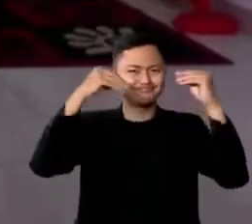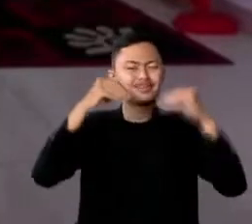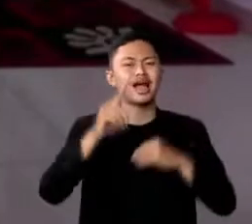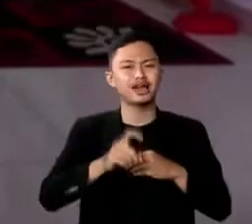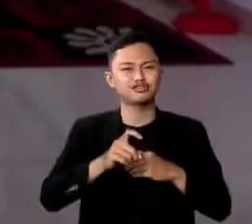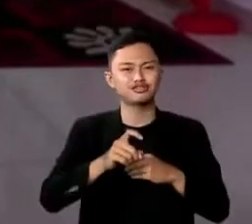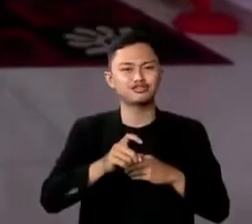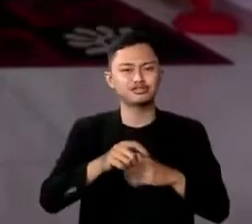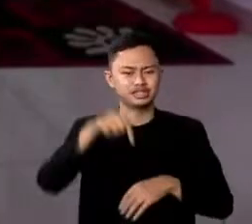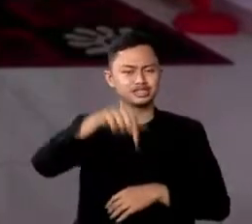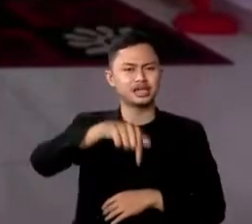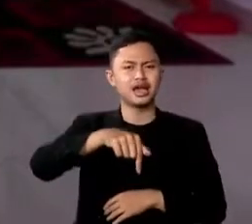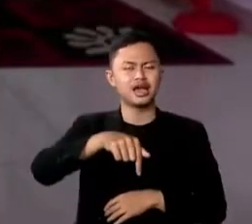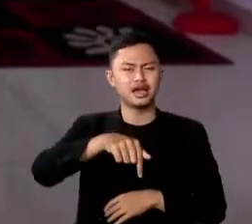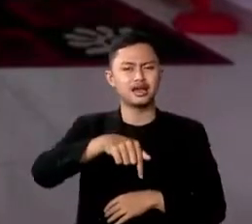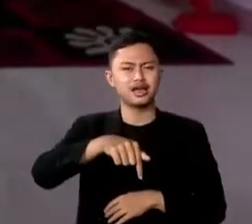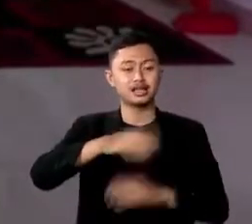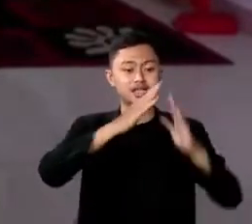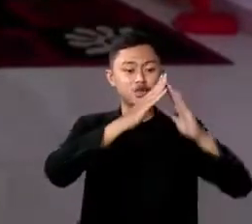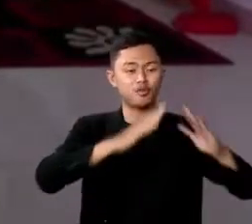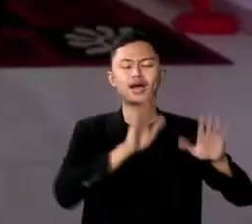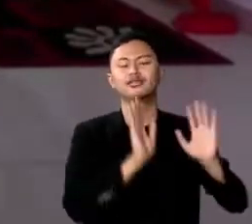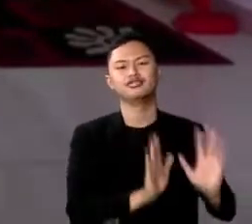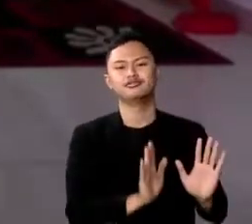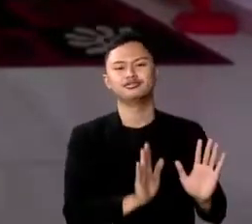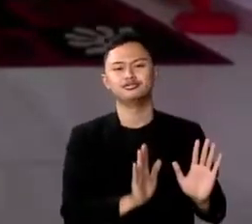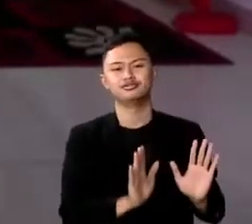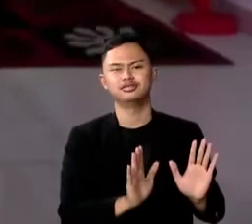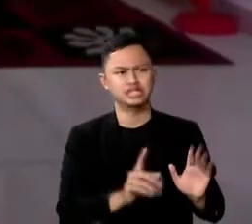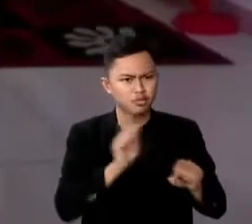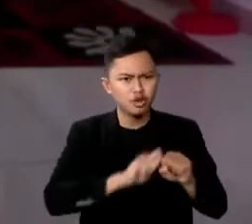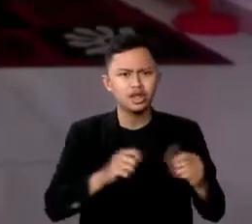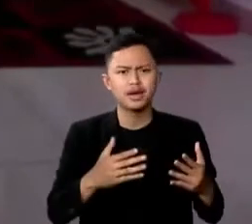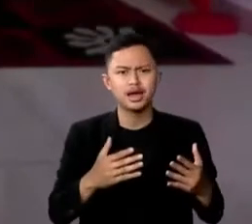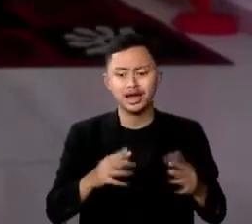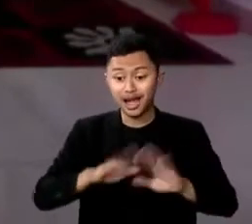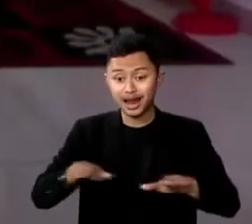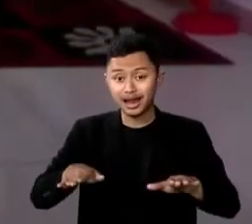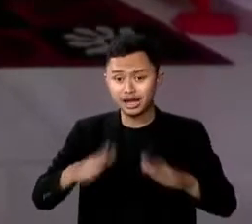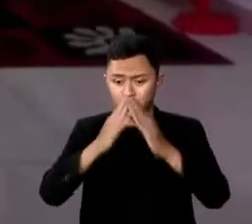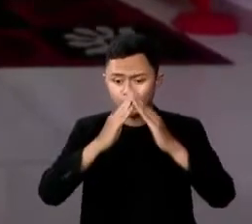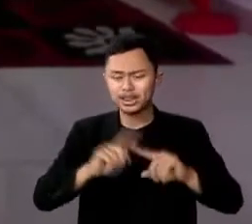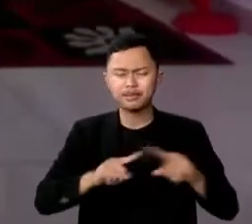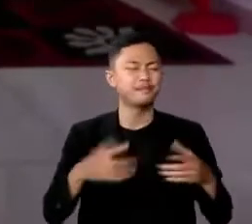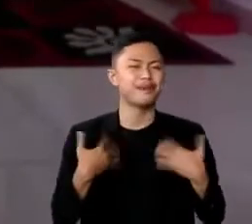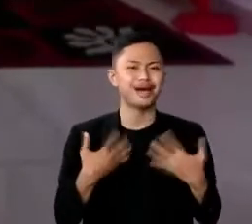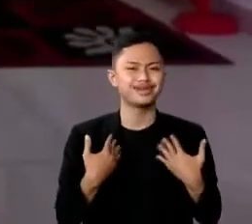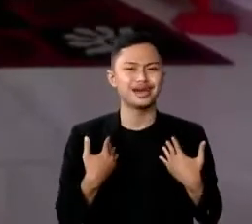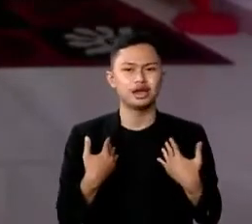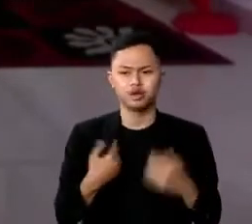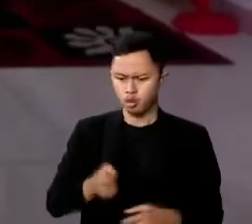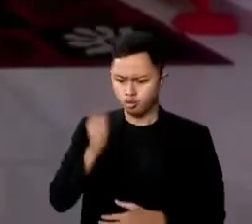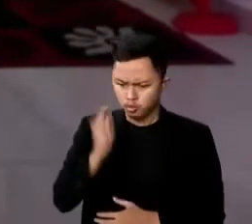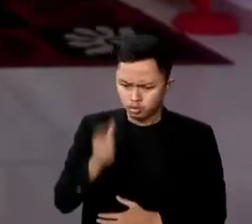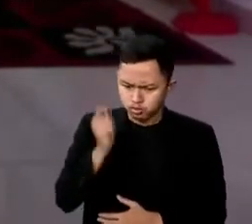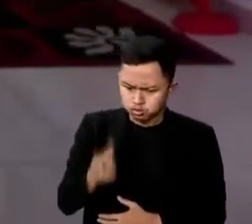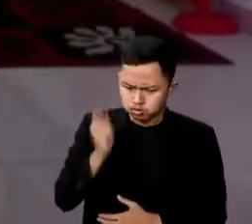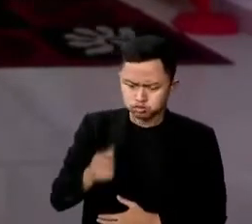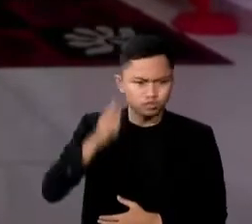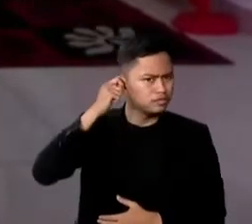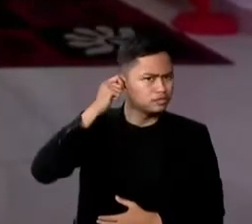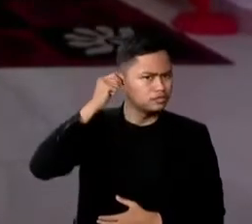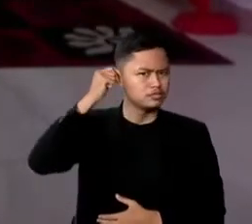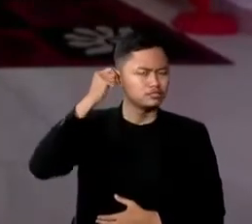untuk saat ini di rumah saja Misalnya jadi spidol rumah tapi dengan gembira tanpa dibentak tanpa